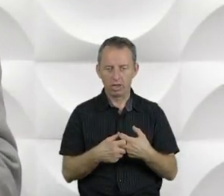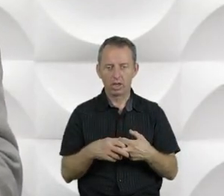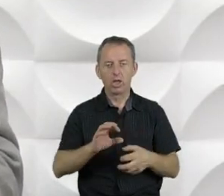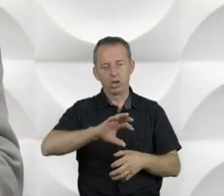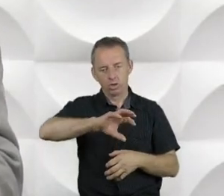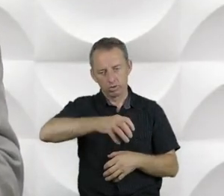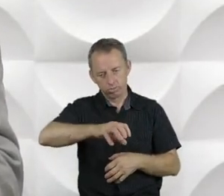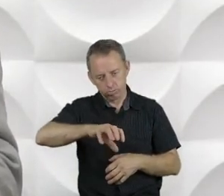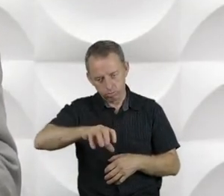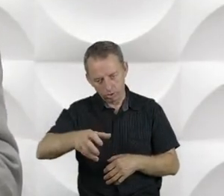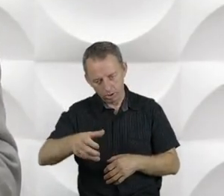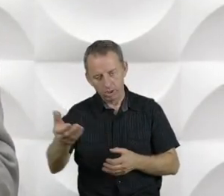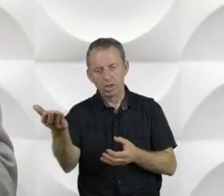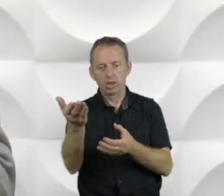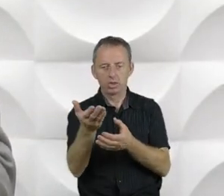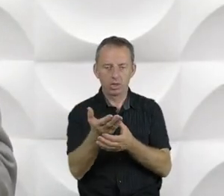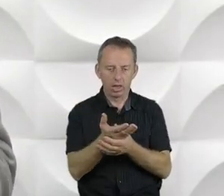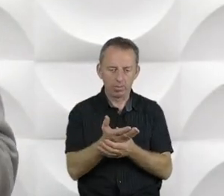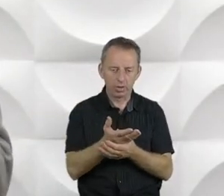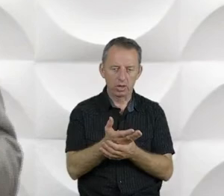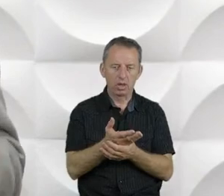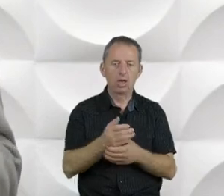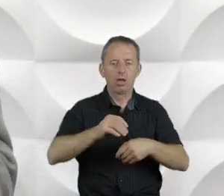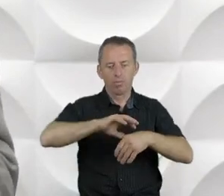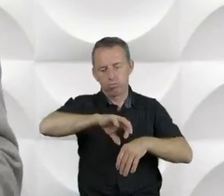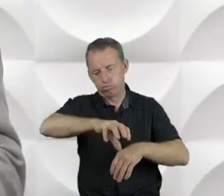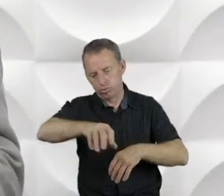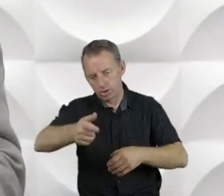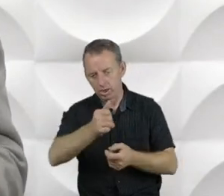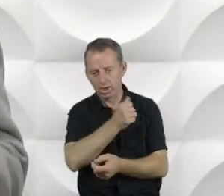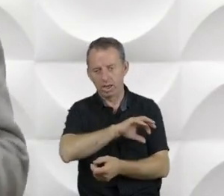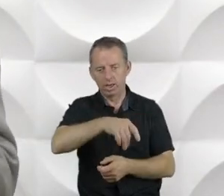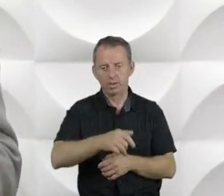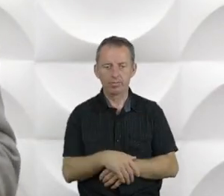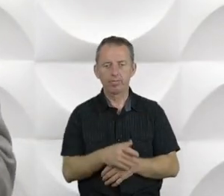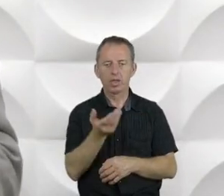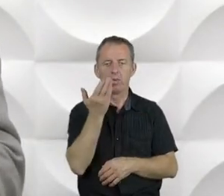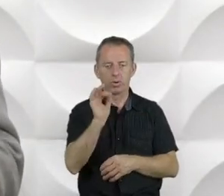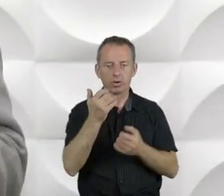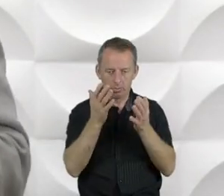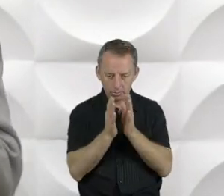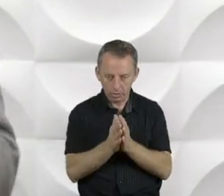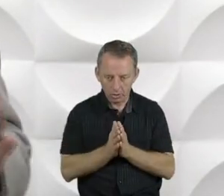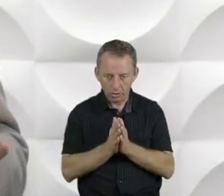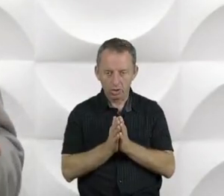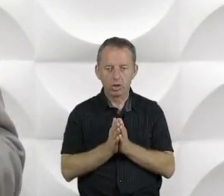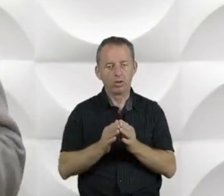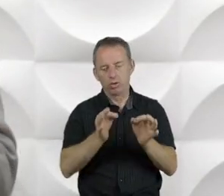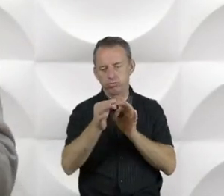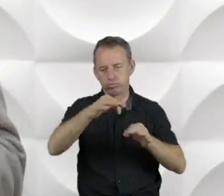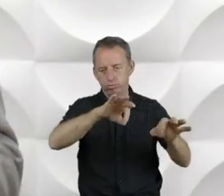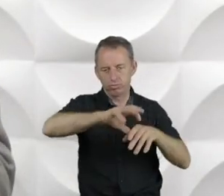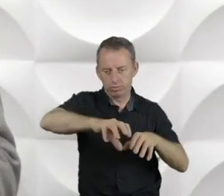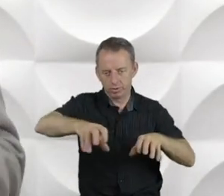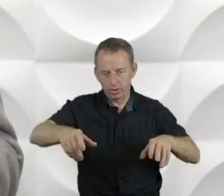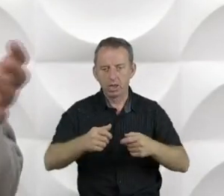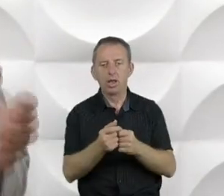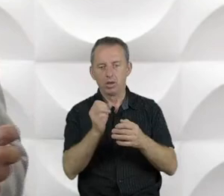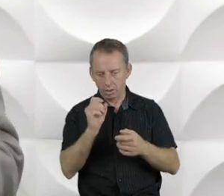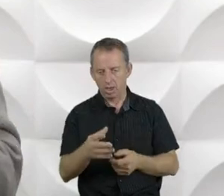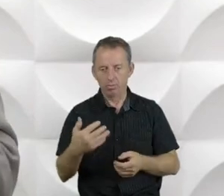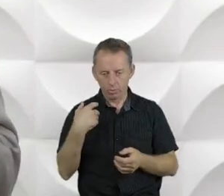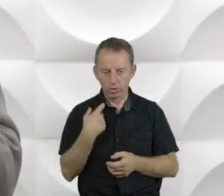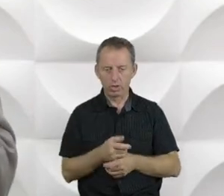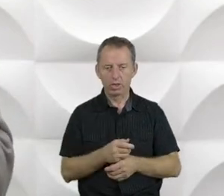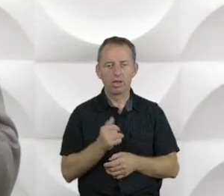zbór zapraszam do podzielenia się na klasy, tylko bardzo bym prosił o równomierne podzielenie się, tak, żeby nie było